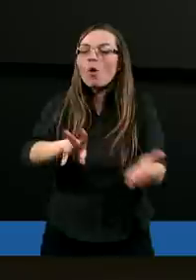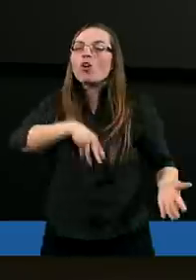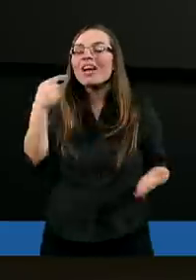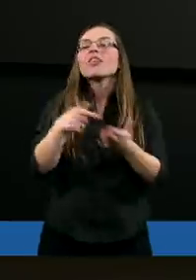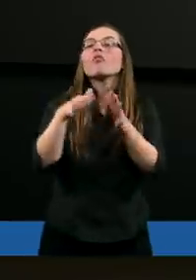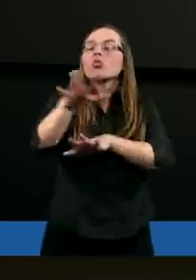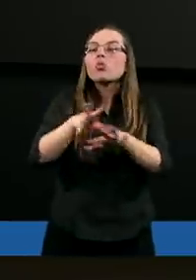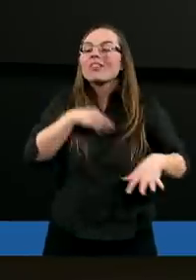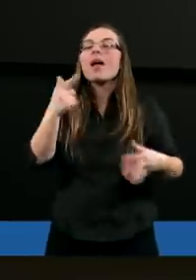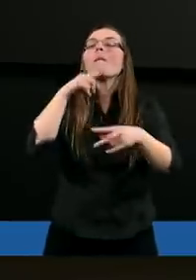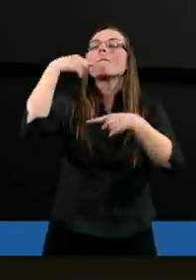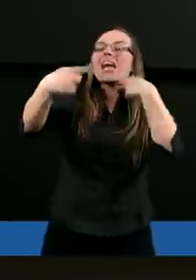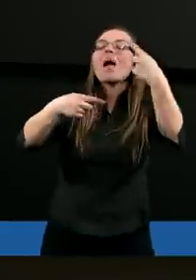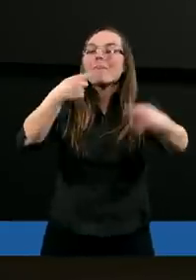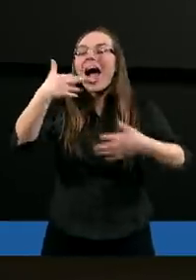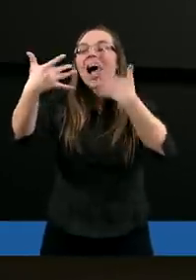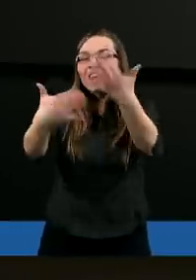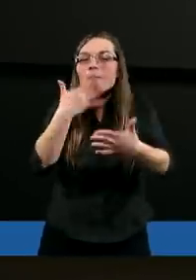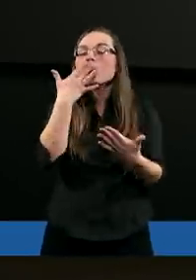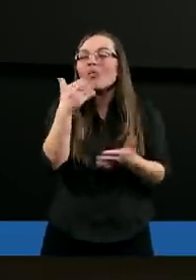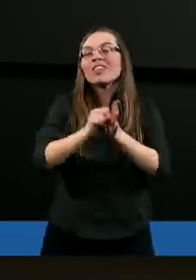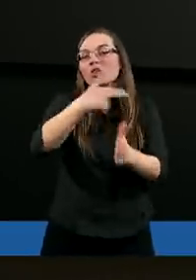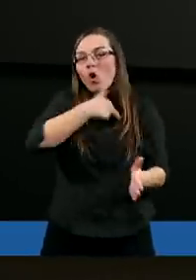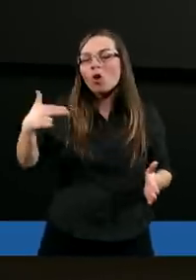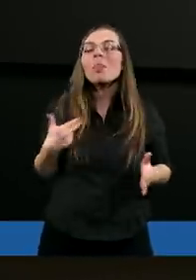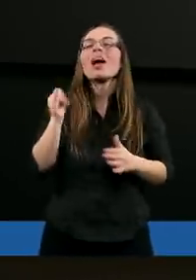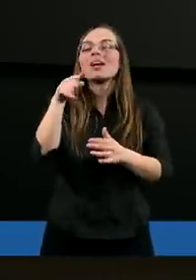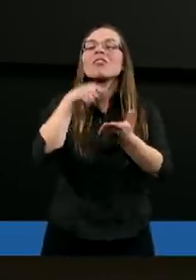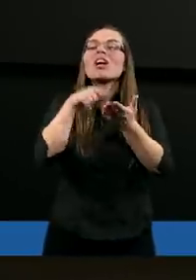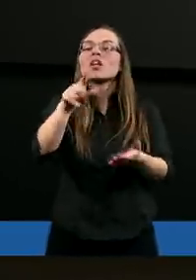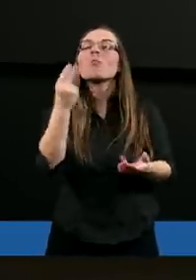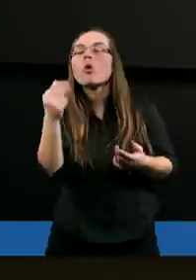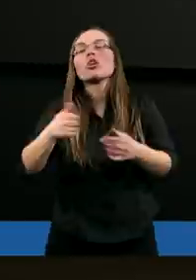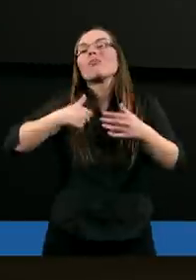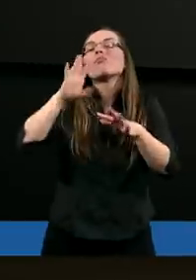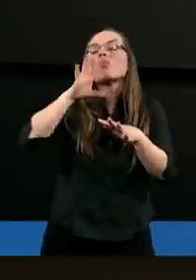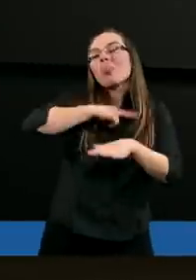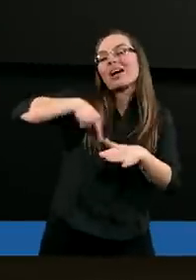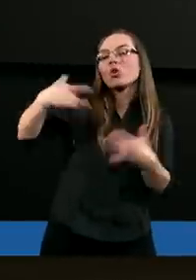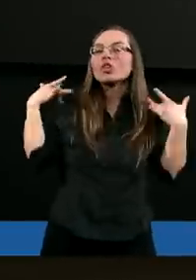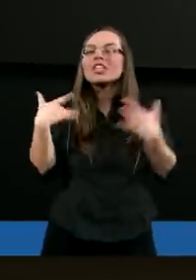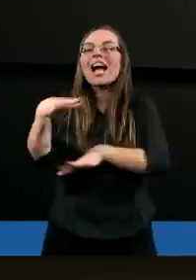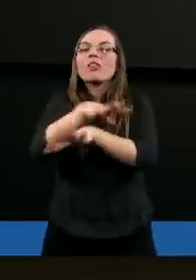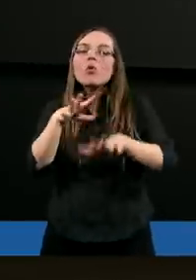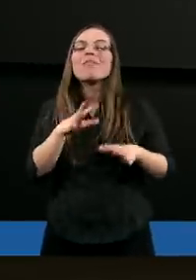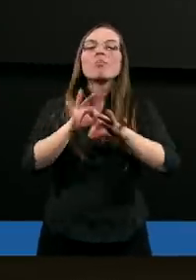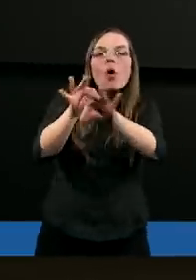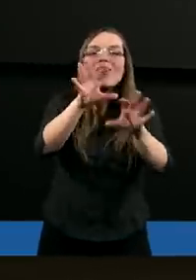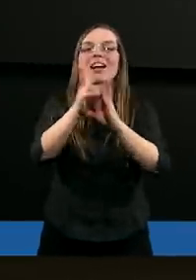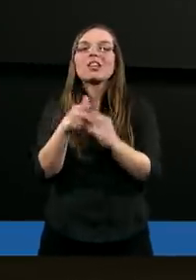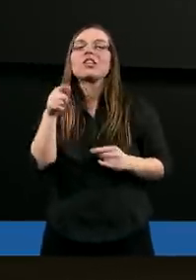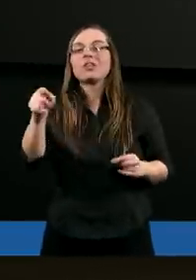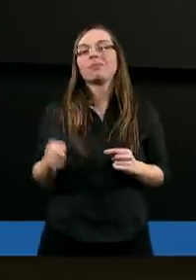przez Pismo Święte przemawia do nas, dociera do naszego umysłu, dotyka to naszego życia duchowego i to jest niesamowite i niesamowicie